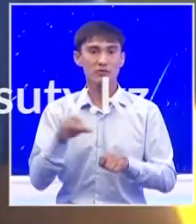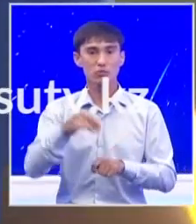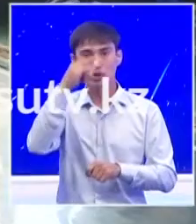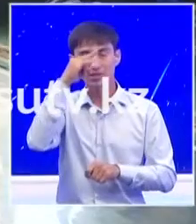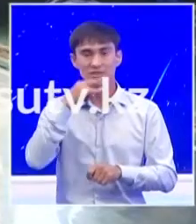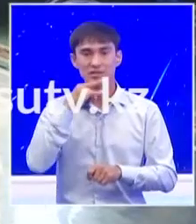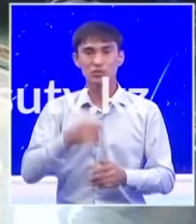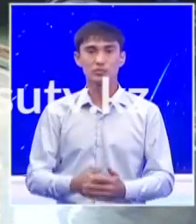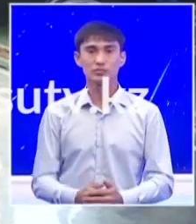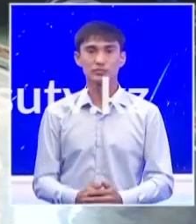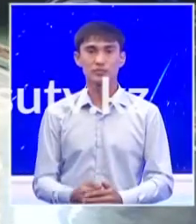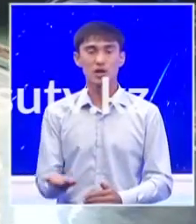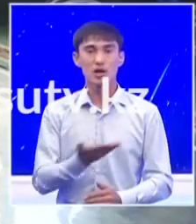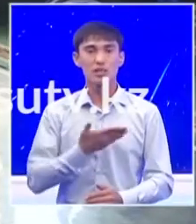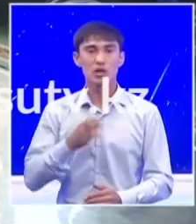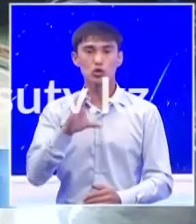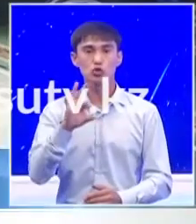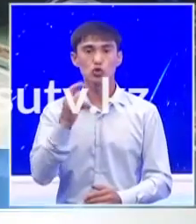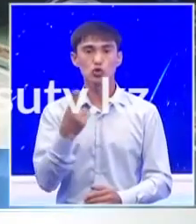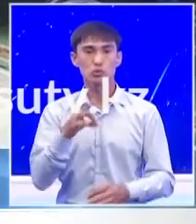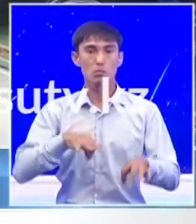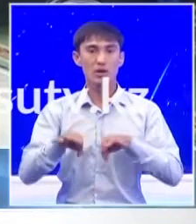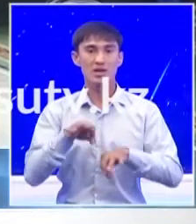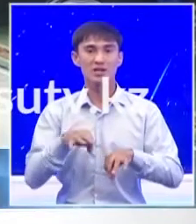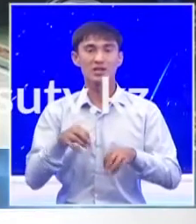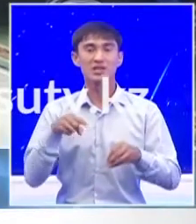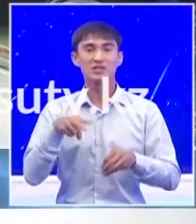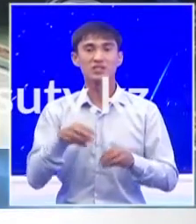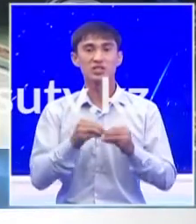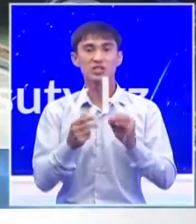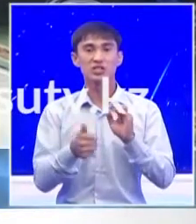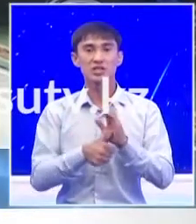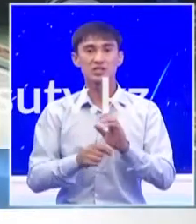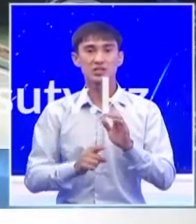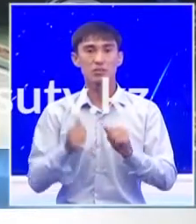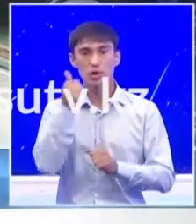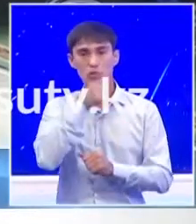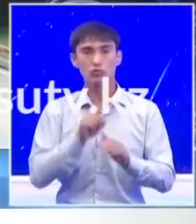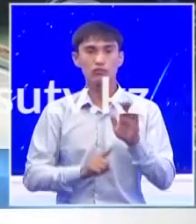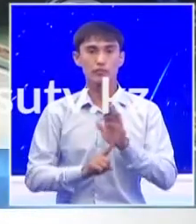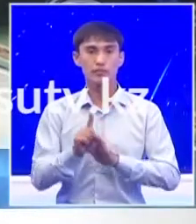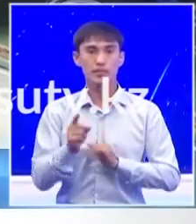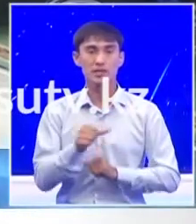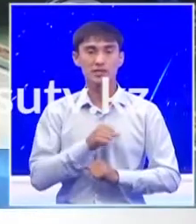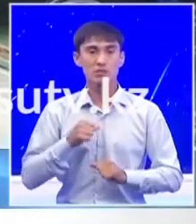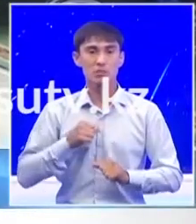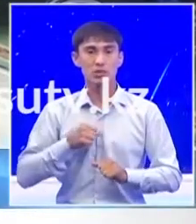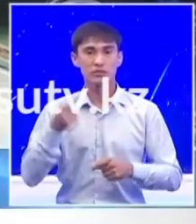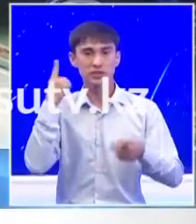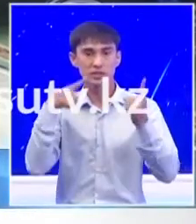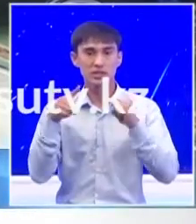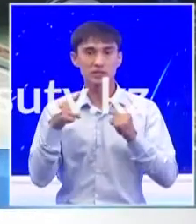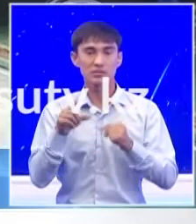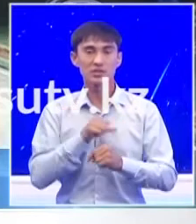Казахстану. Наш социальный проект «Саламатты Болашак» возник еще в 2016 году. Я была сама инициатором этого проекта, я